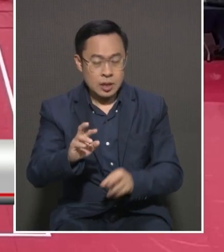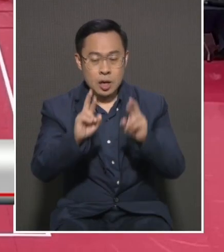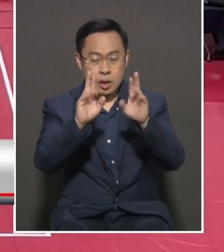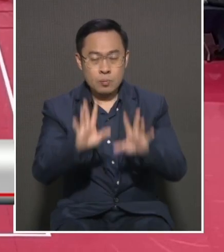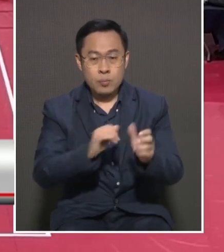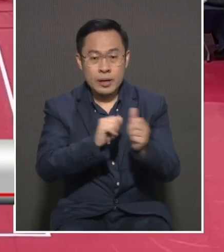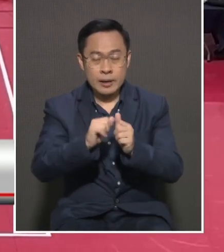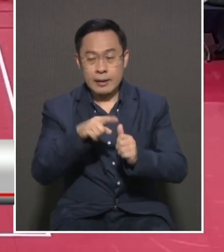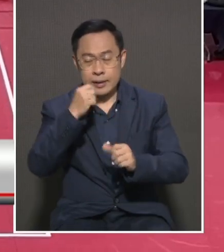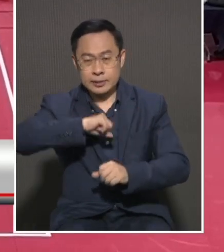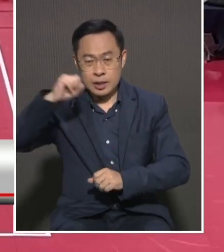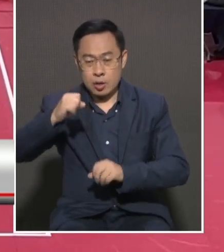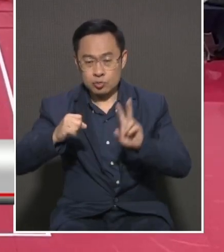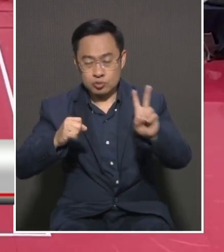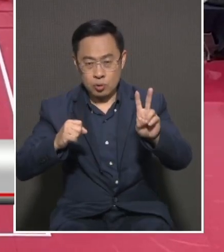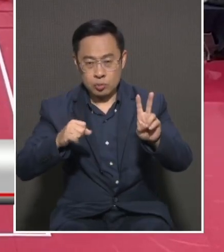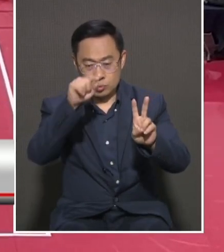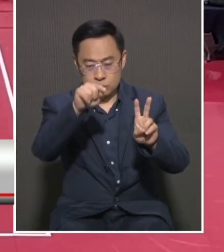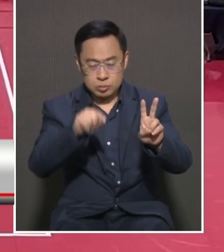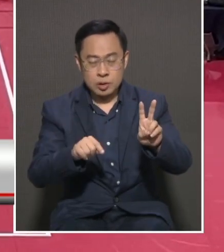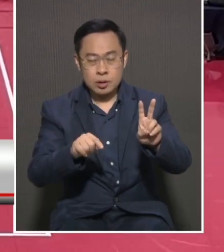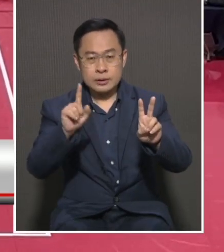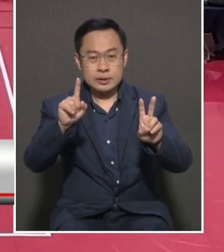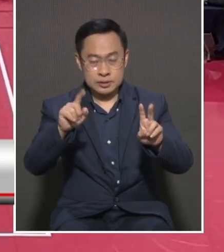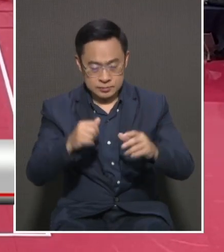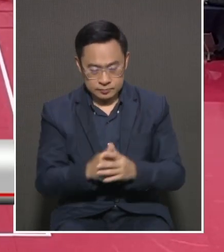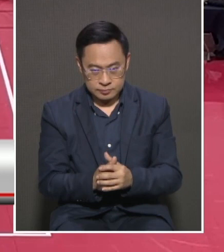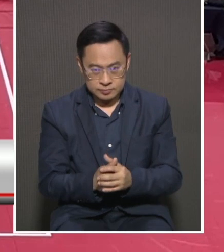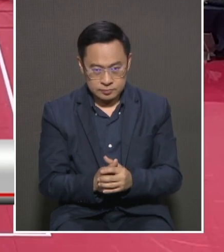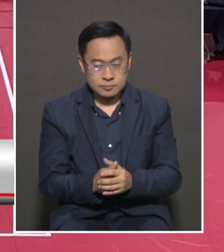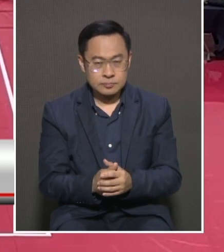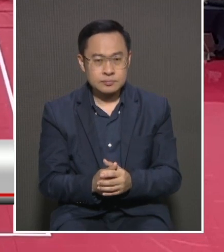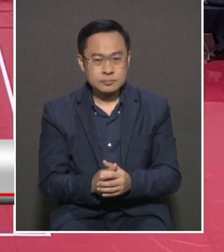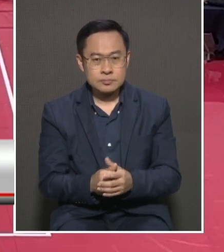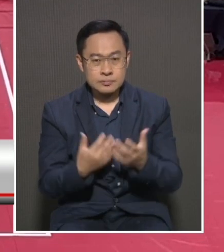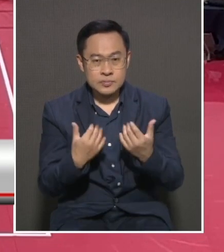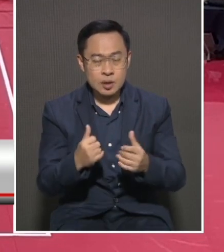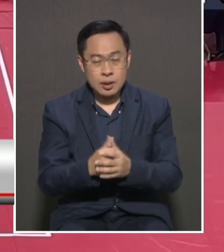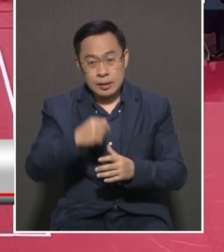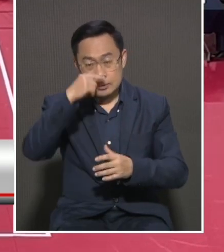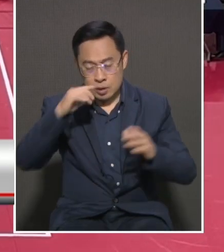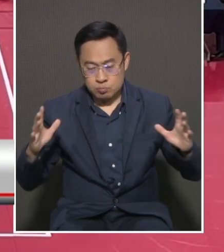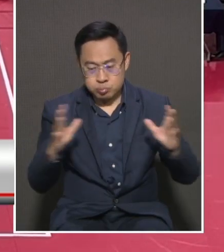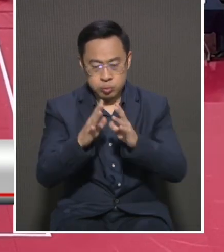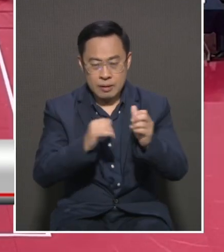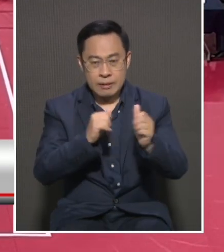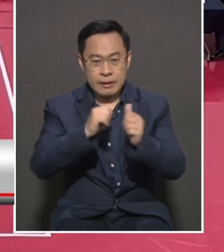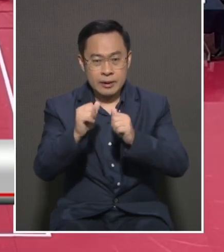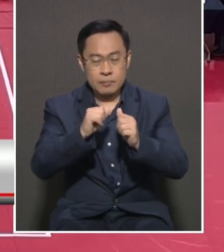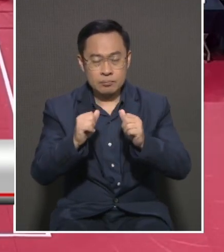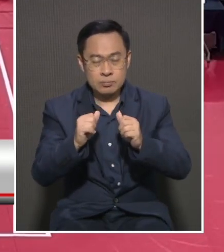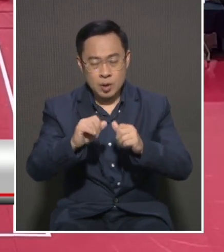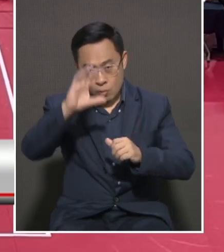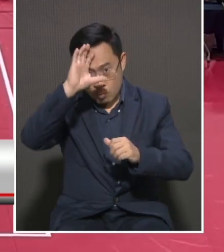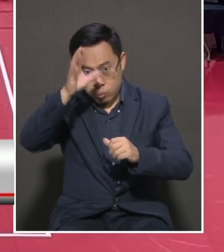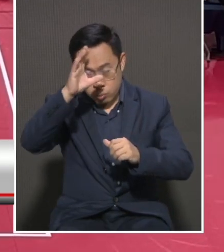ซตซึ่งสาวไทยมาในเสื้อสีแดงนะคะคุณผู้ชมเจอกับเวียดนามและเวียดนามเนี่ยเป็นคู่ปรับเก่าที่เค